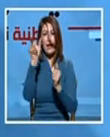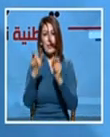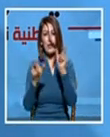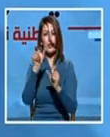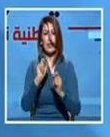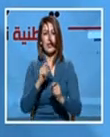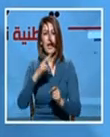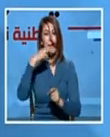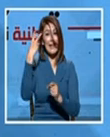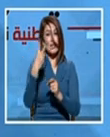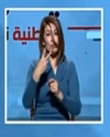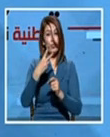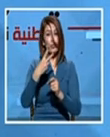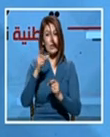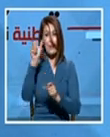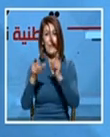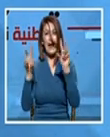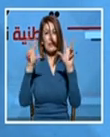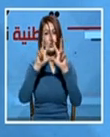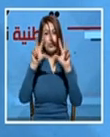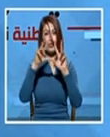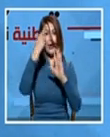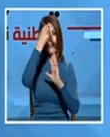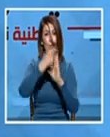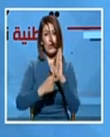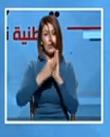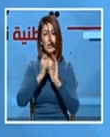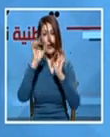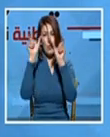زوز حصص في الأسبوع، لعل وقت